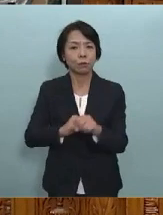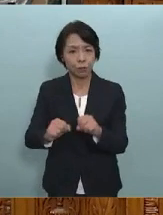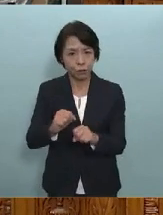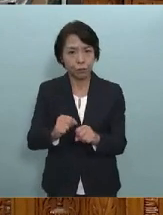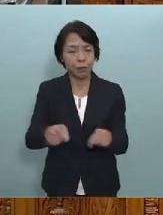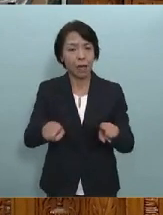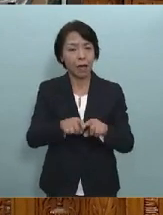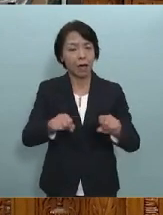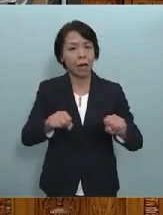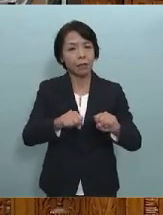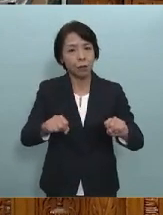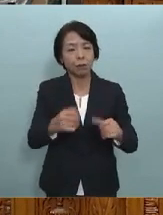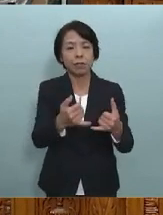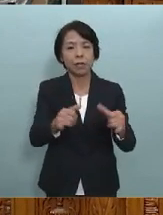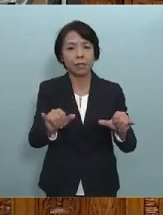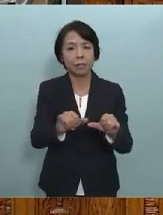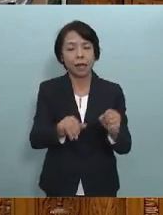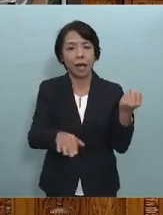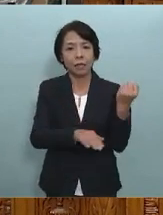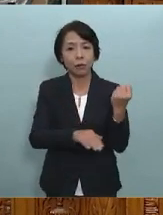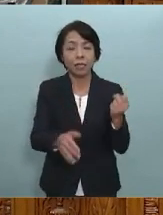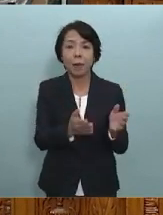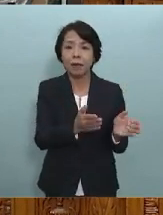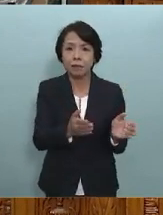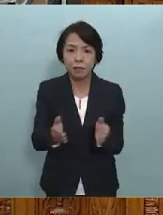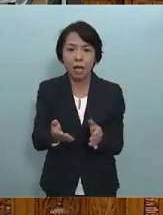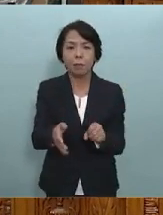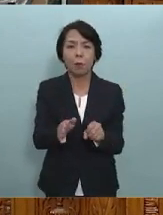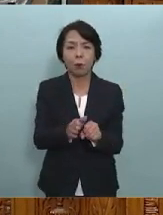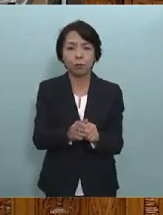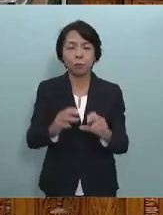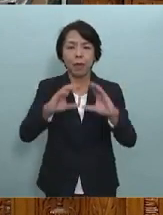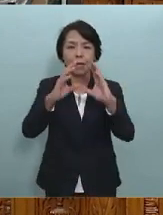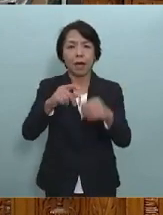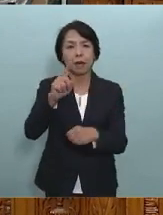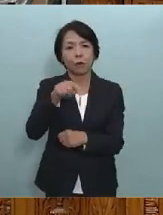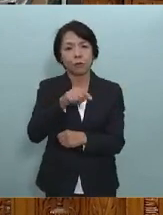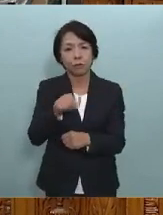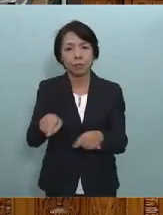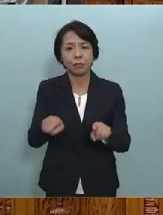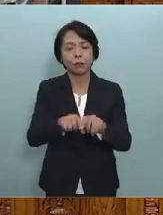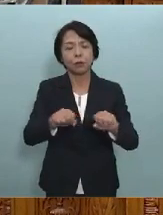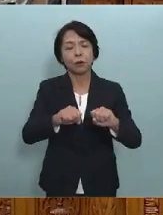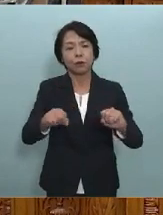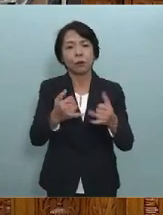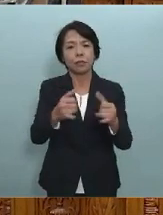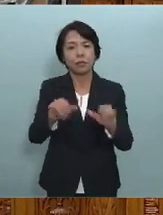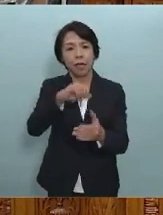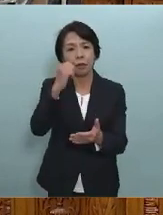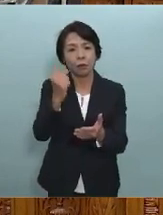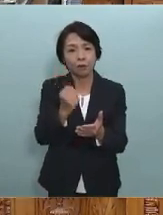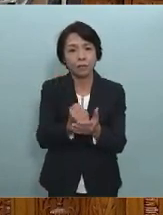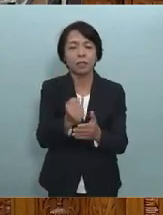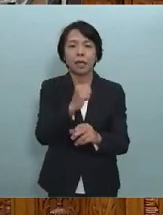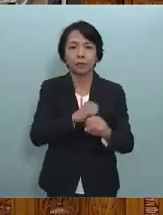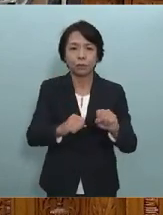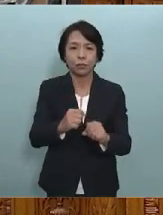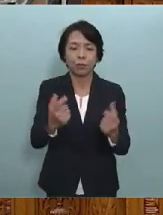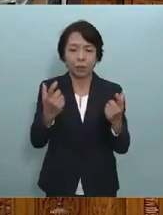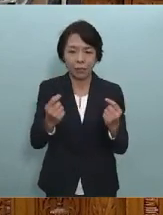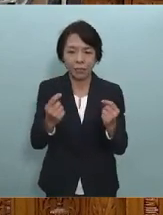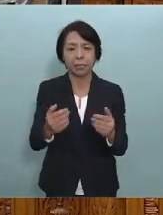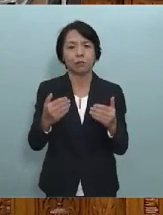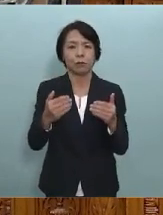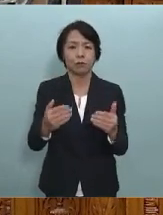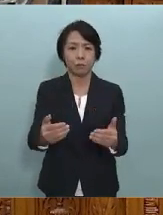強制社会の基盤整備を含めえ外国人との強制社会の実現に向けた取り組みを着実に進めて